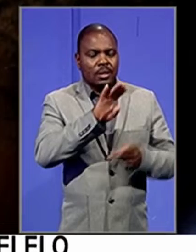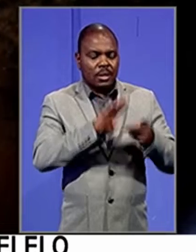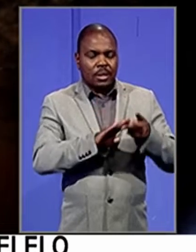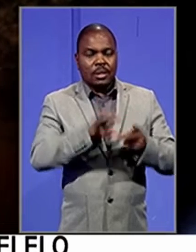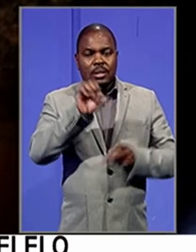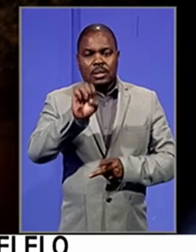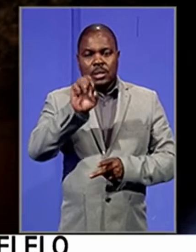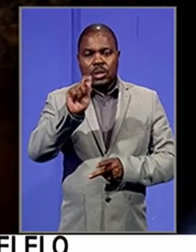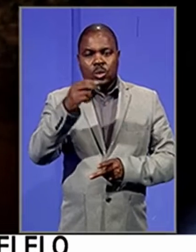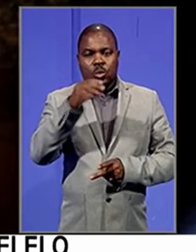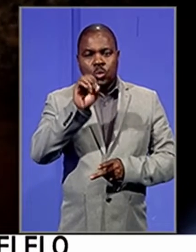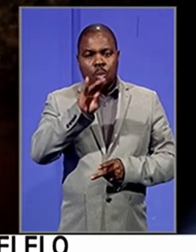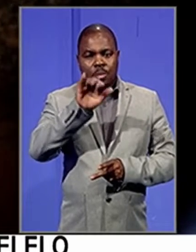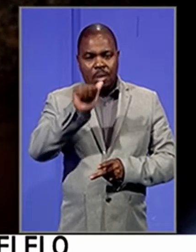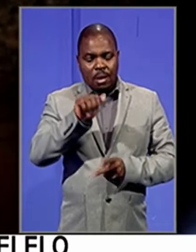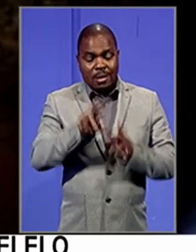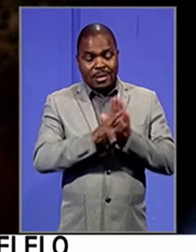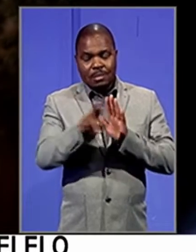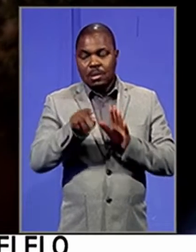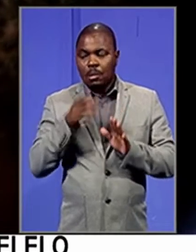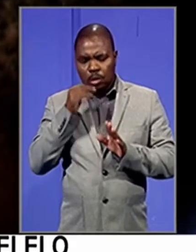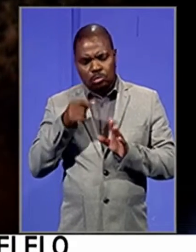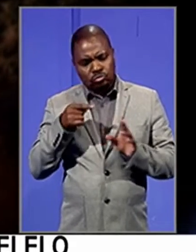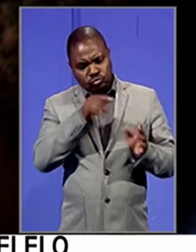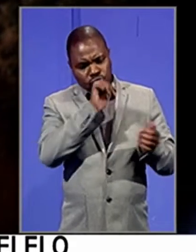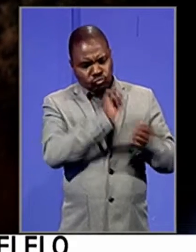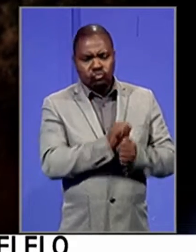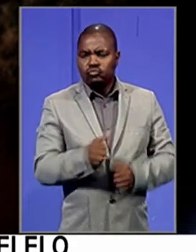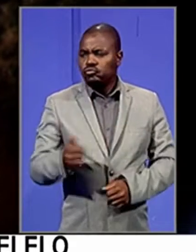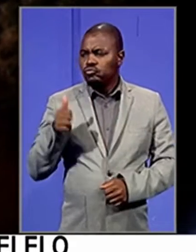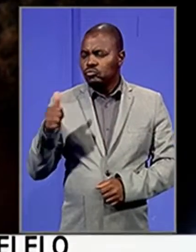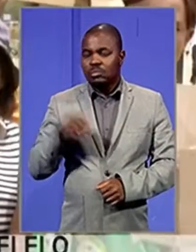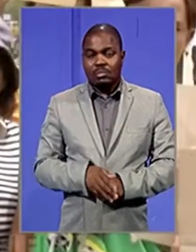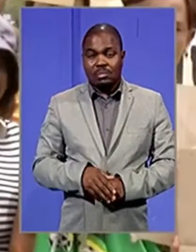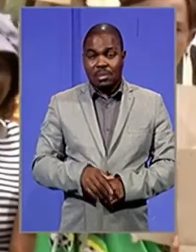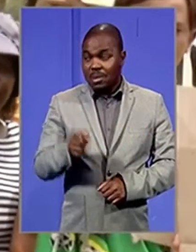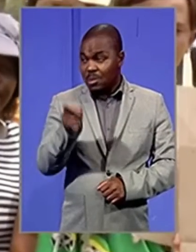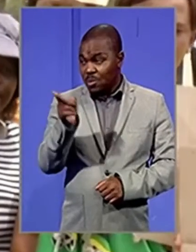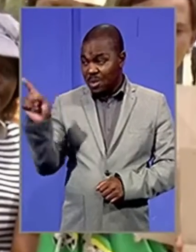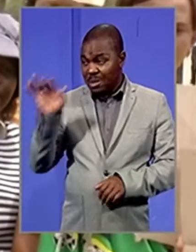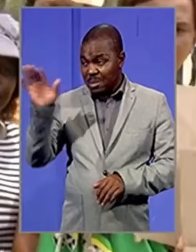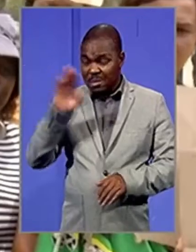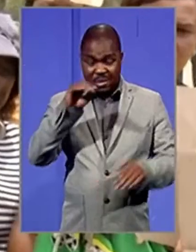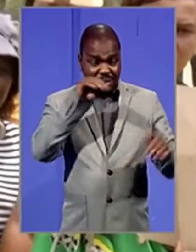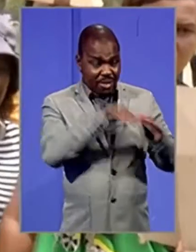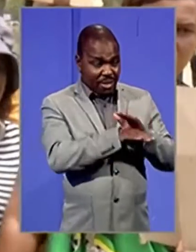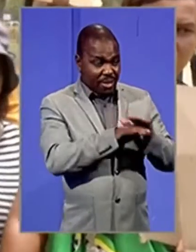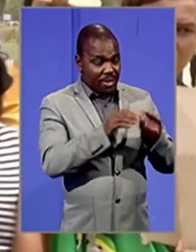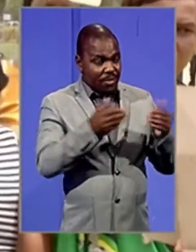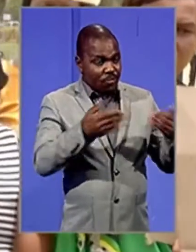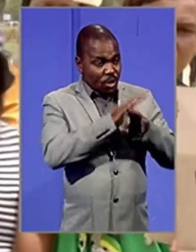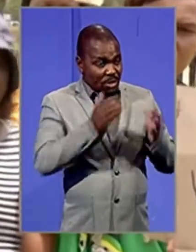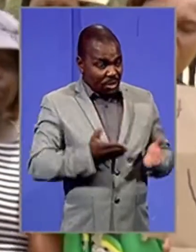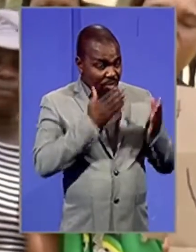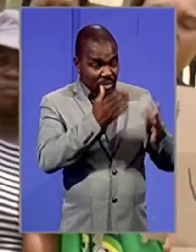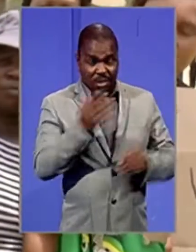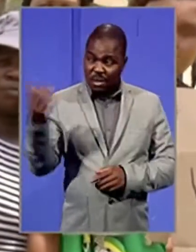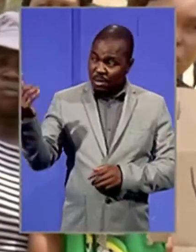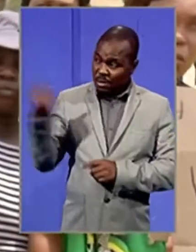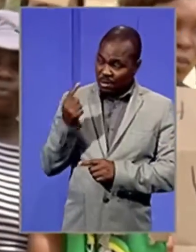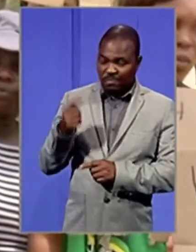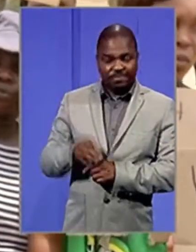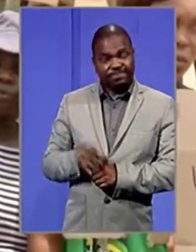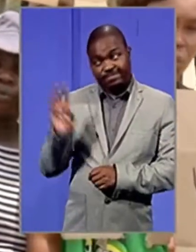swara ga molatofatšwa ka diatla tše pedi. Ge ba ka bapalela gaufi le rena boradimušara ba tla tsena kotseng ye kgolo kudu ga re ne nako ya go